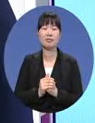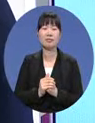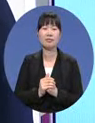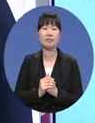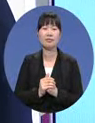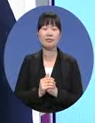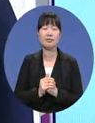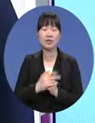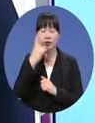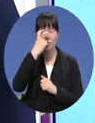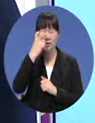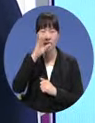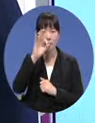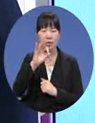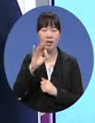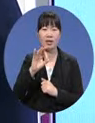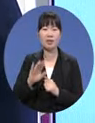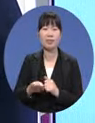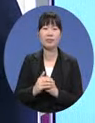그다음에 조사한 거 보면은